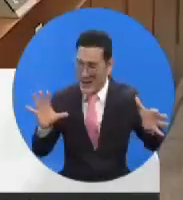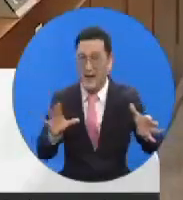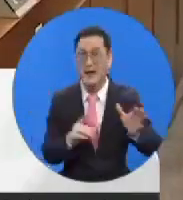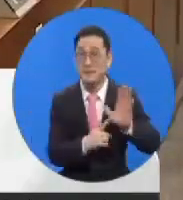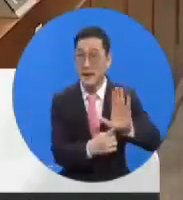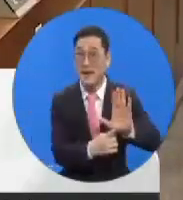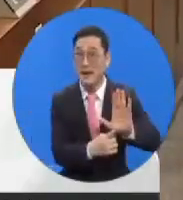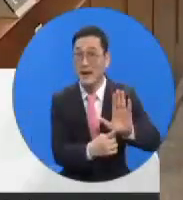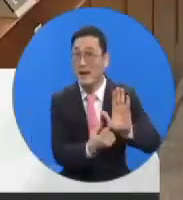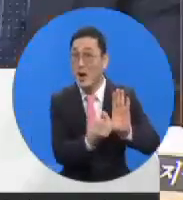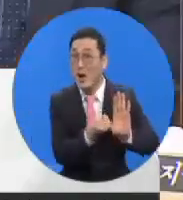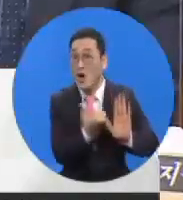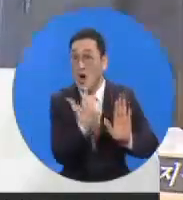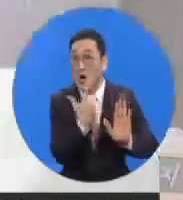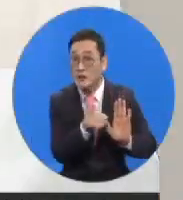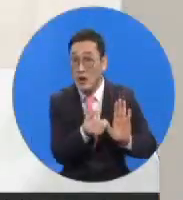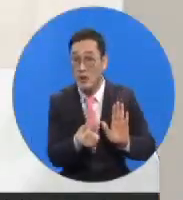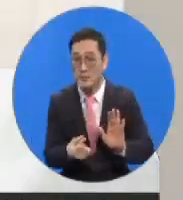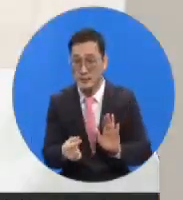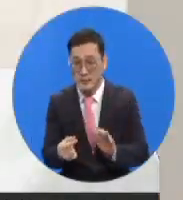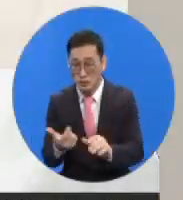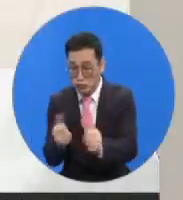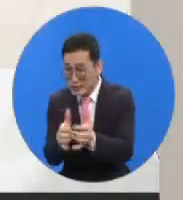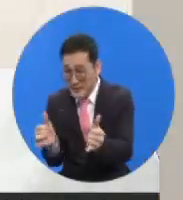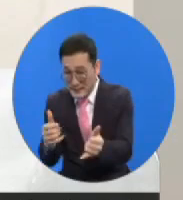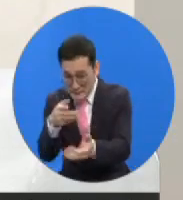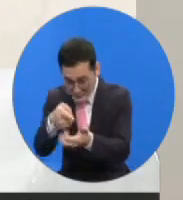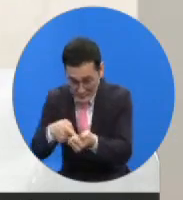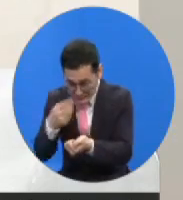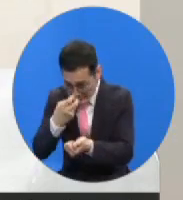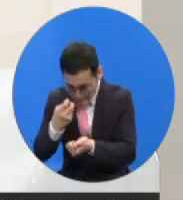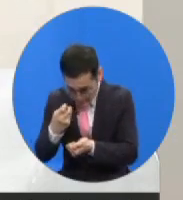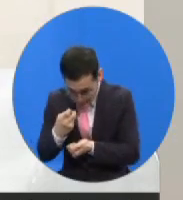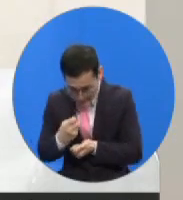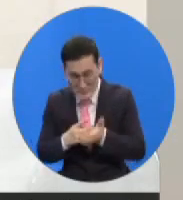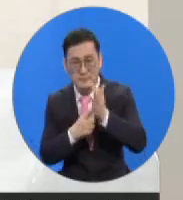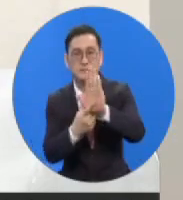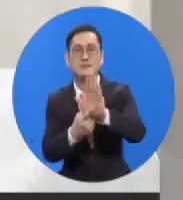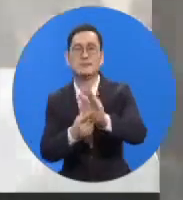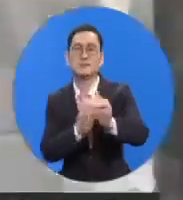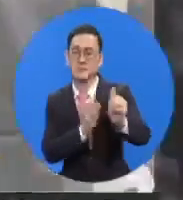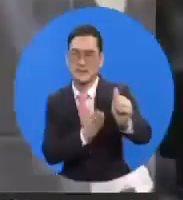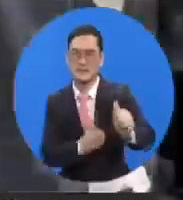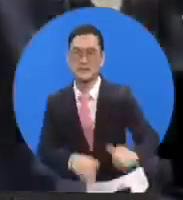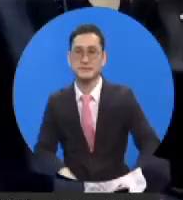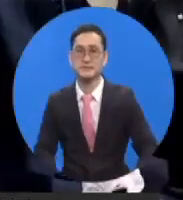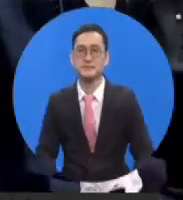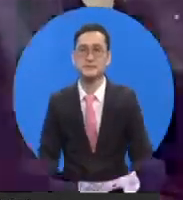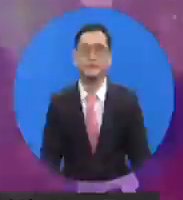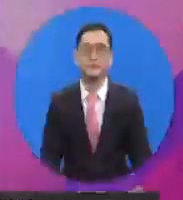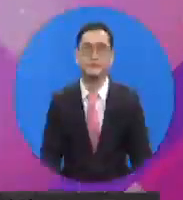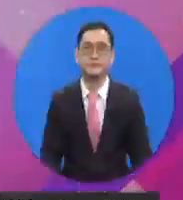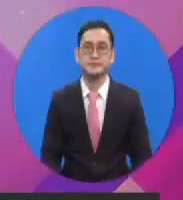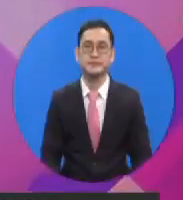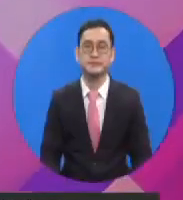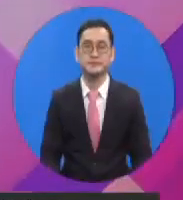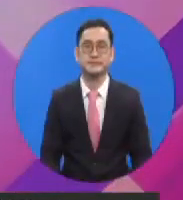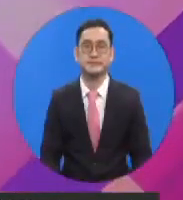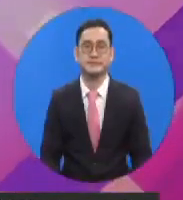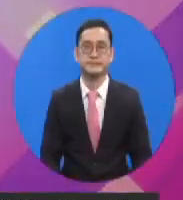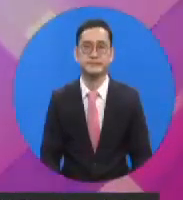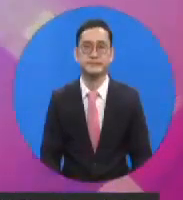부검을 통해서 일단 밝히는 게 뭐 우선인지 않나 생각이 듭니다. 네. 자, 독감 백신과 관련된